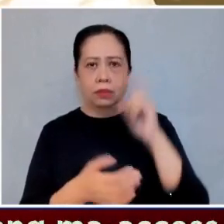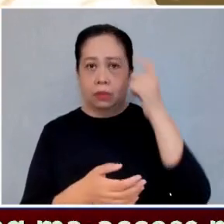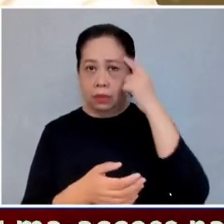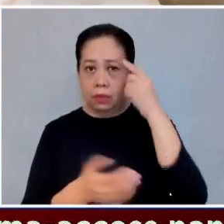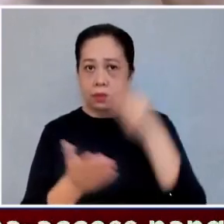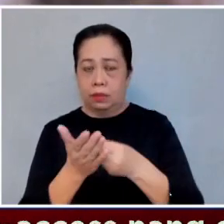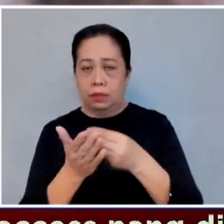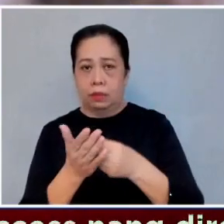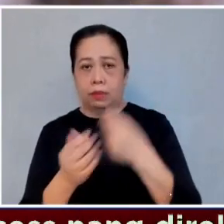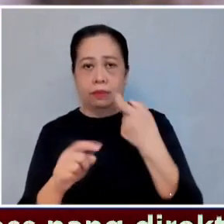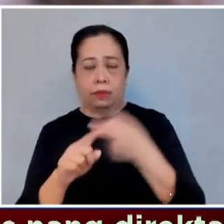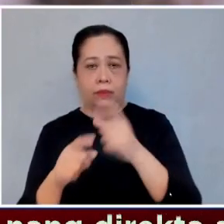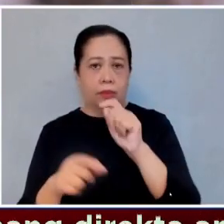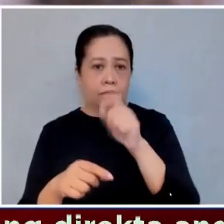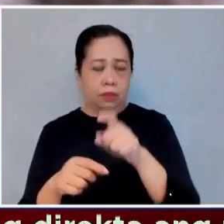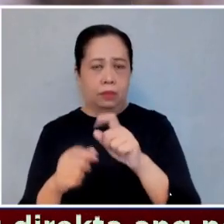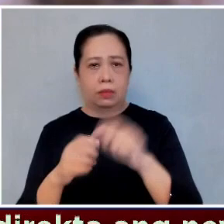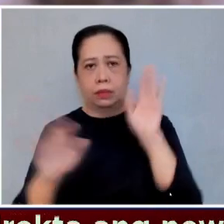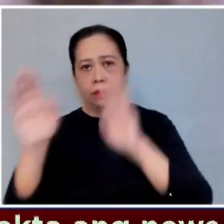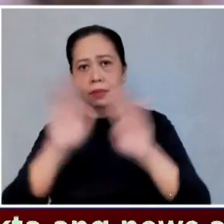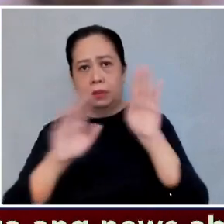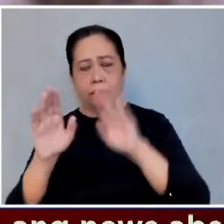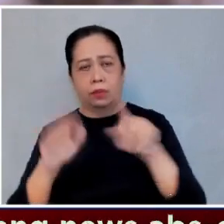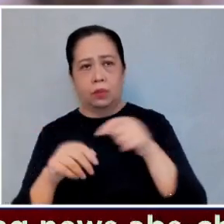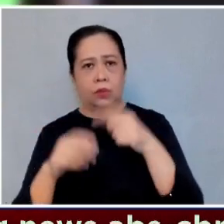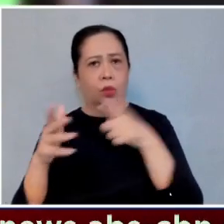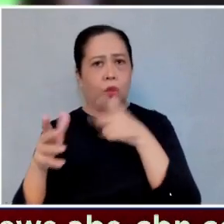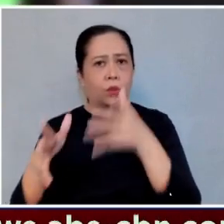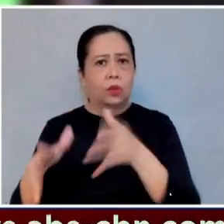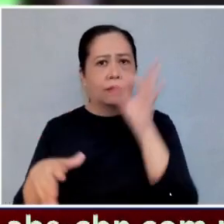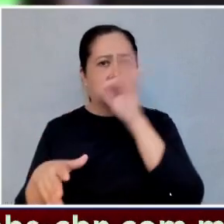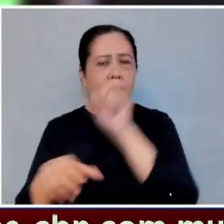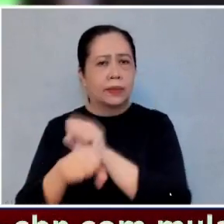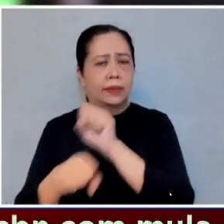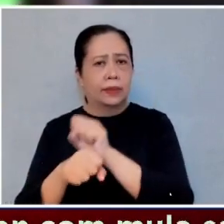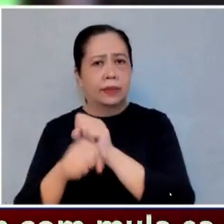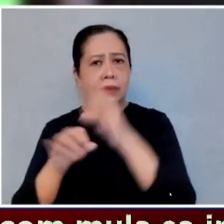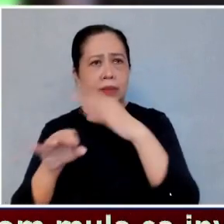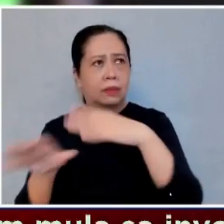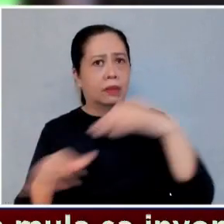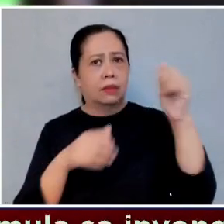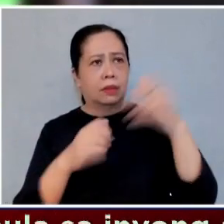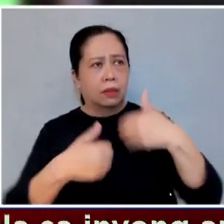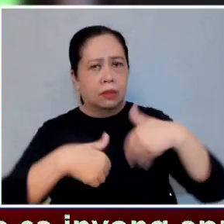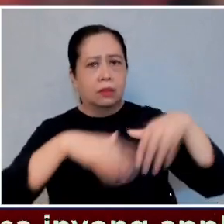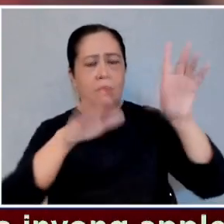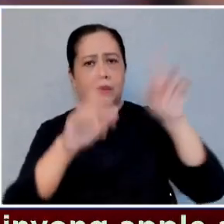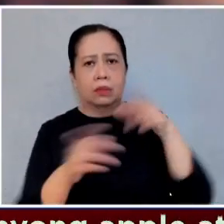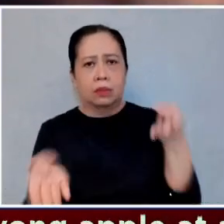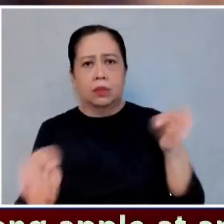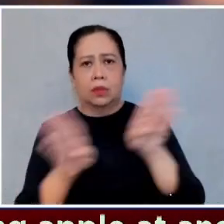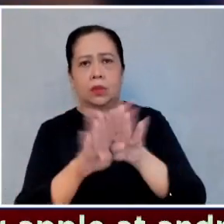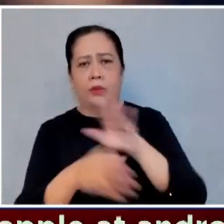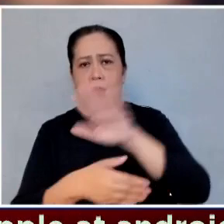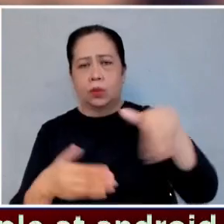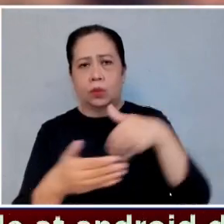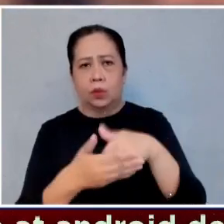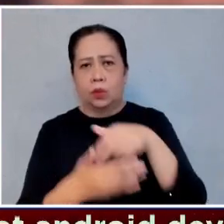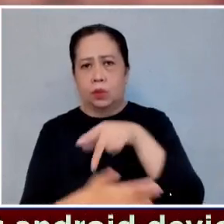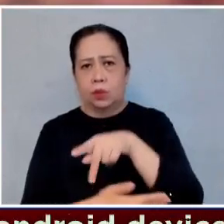mula sa buwis, na problema ang mga maiiwang manggagawang Pinoy kapag tinuloy ng pamahalaan na ipasara ang lahat ng mga